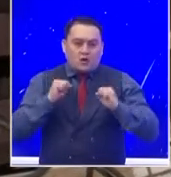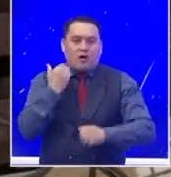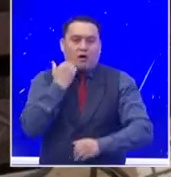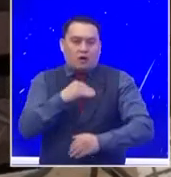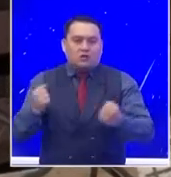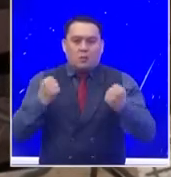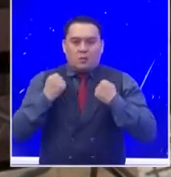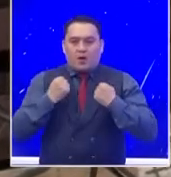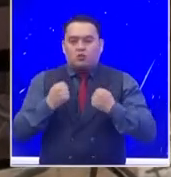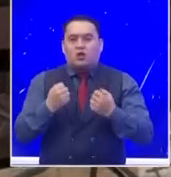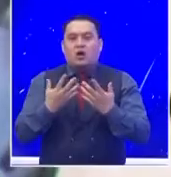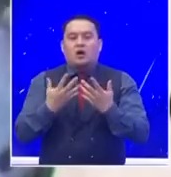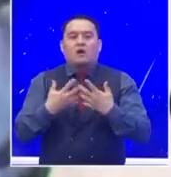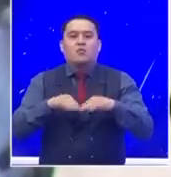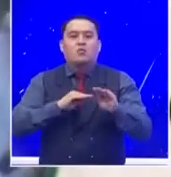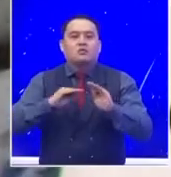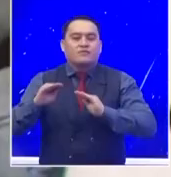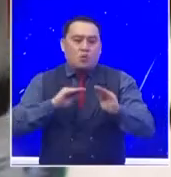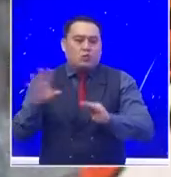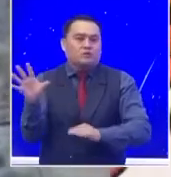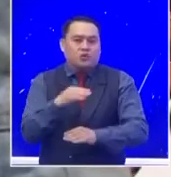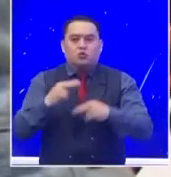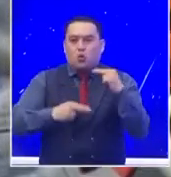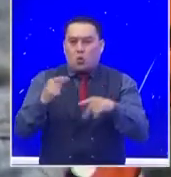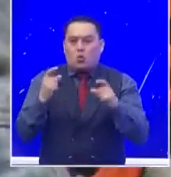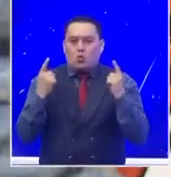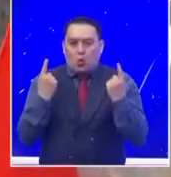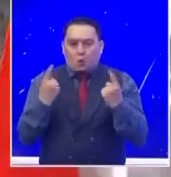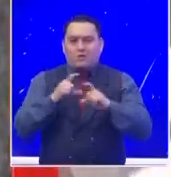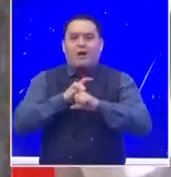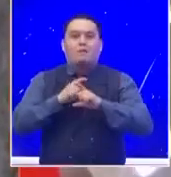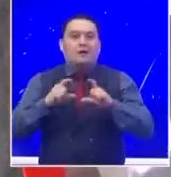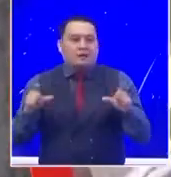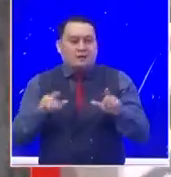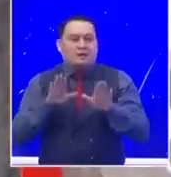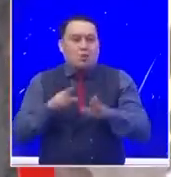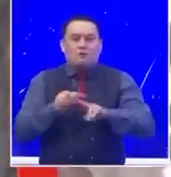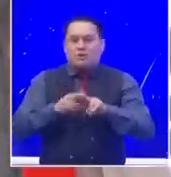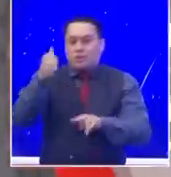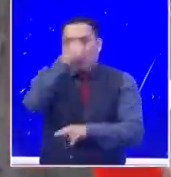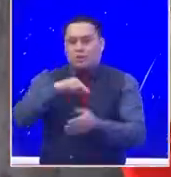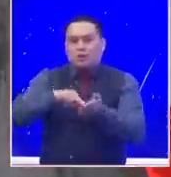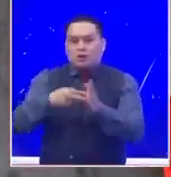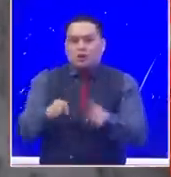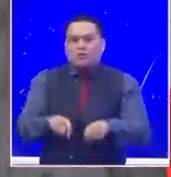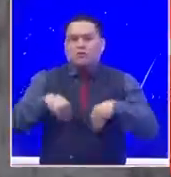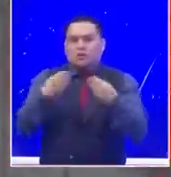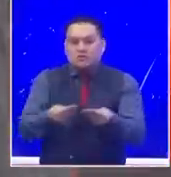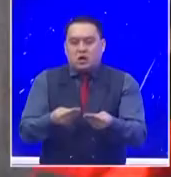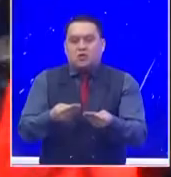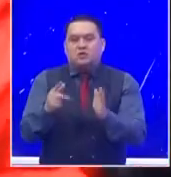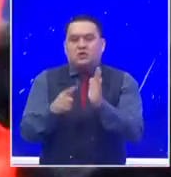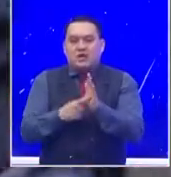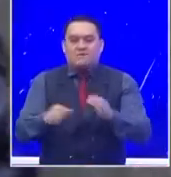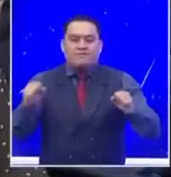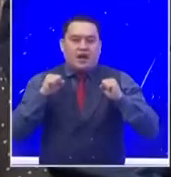спортивной инфраструктуры ежегодно в области строятся крупные спортивные объекты только в этом году планируется сдать в эксплуатацию 7